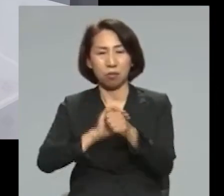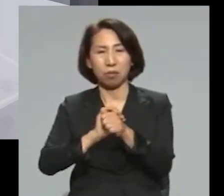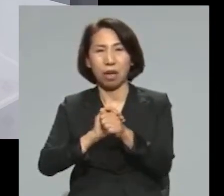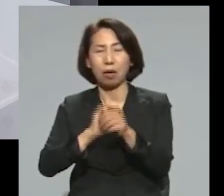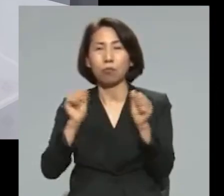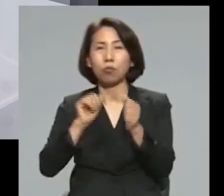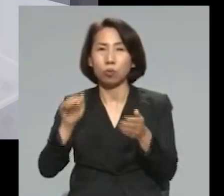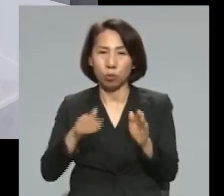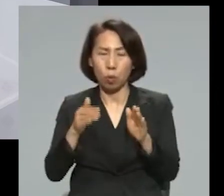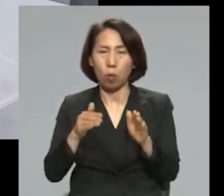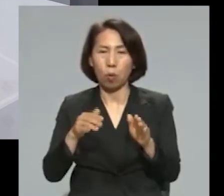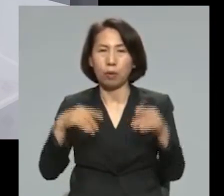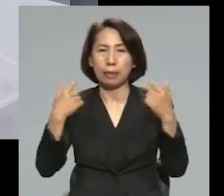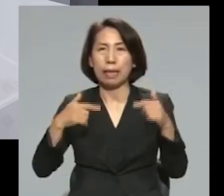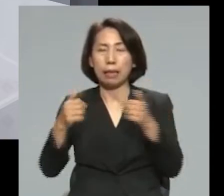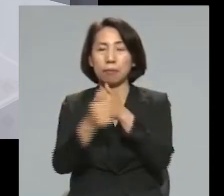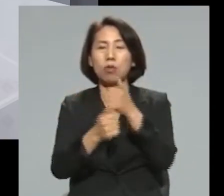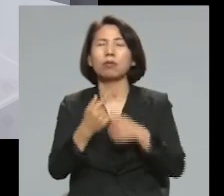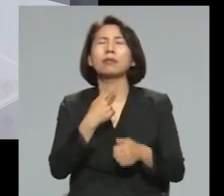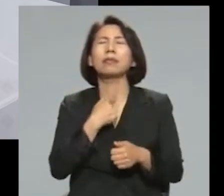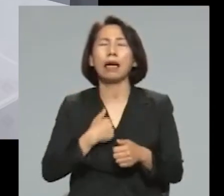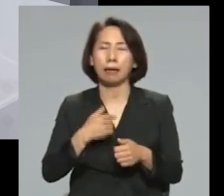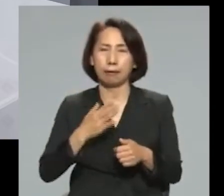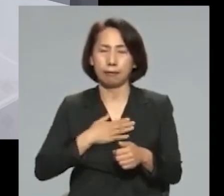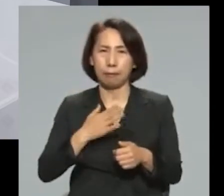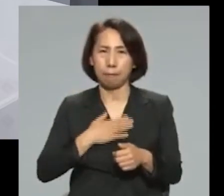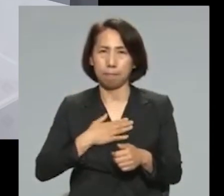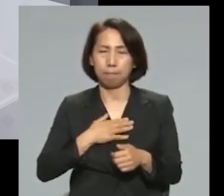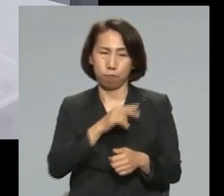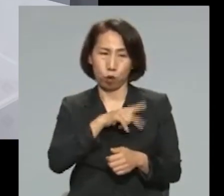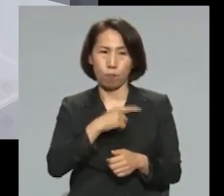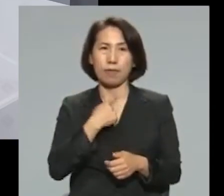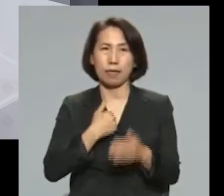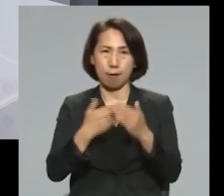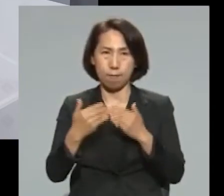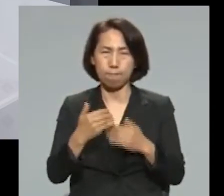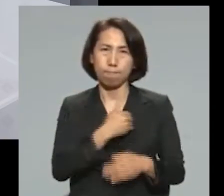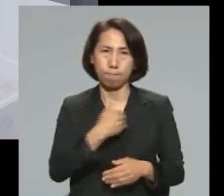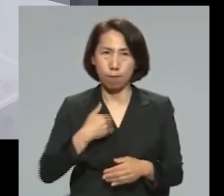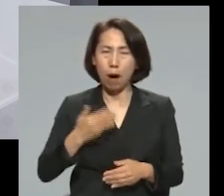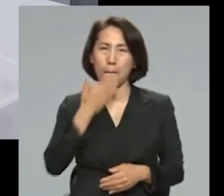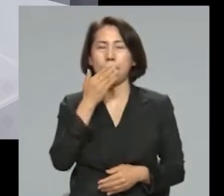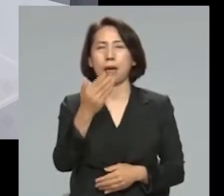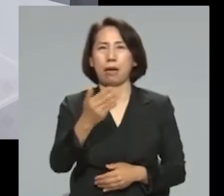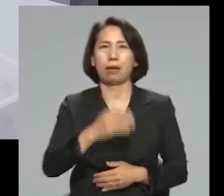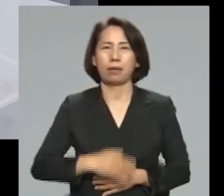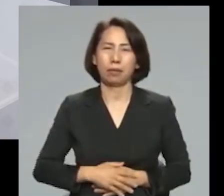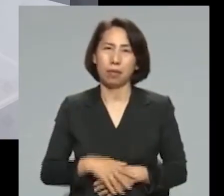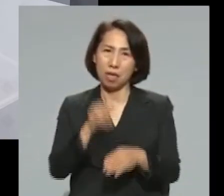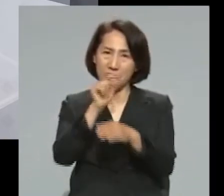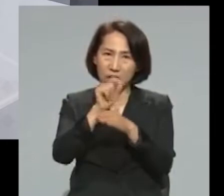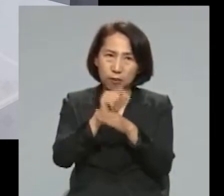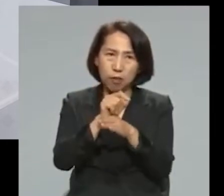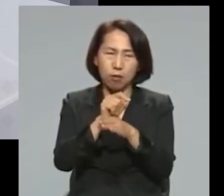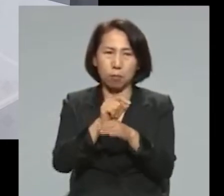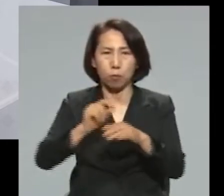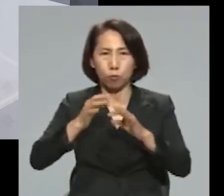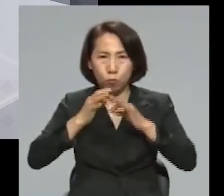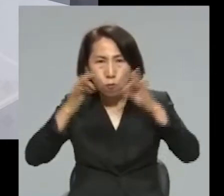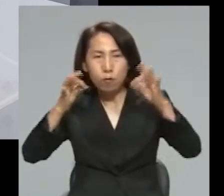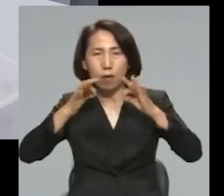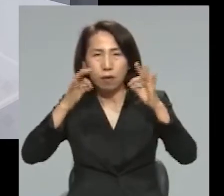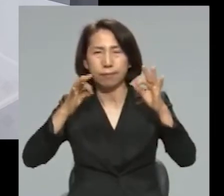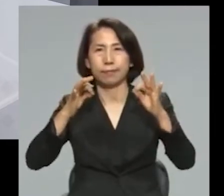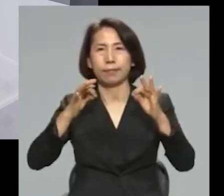경상북도 상임위원장 출신 저 박정현이 하면 가능합니다. 행정력을